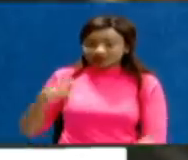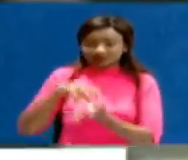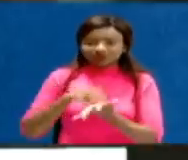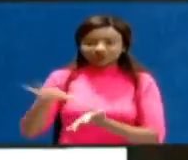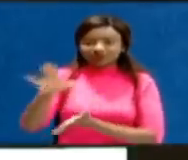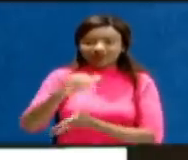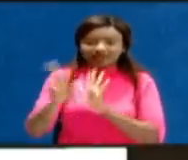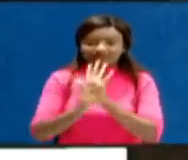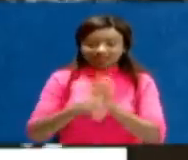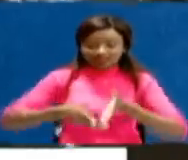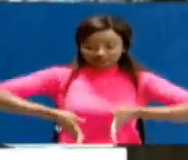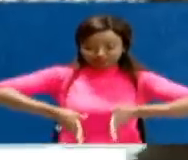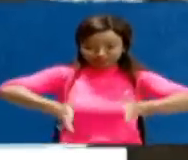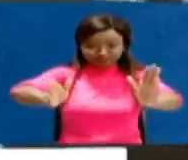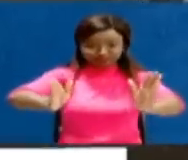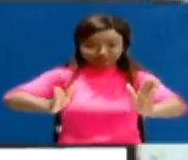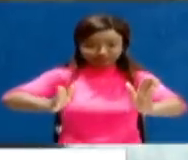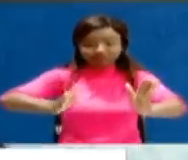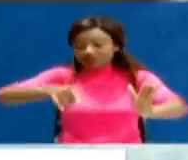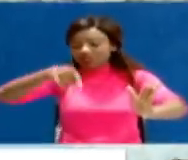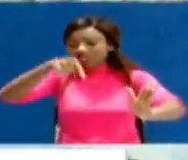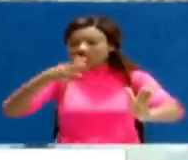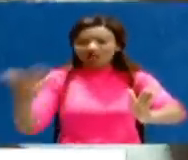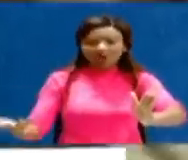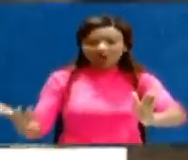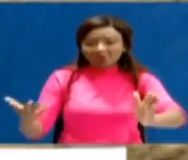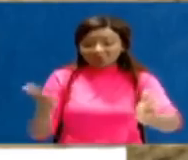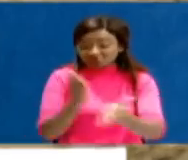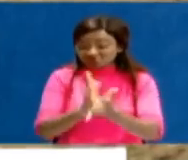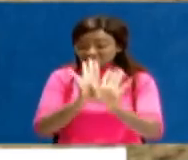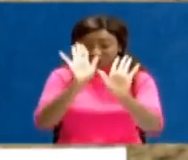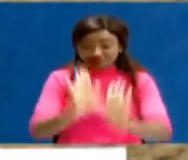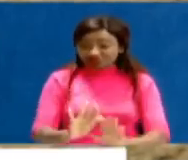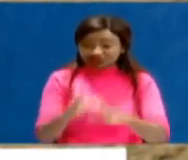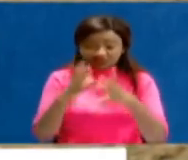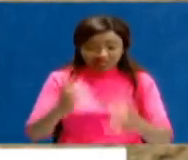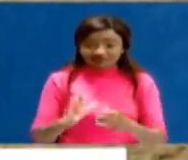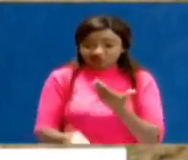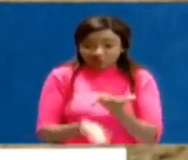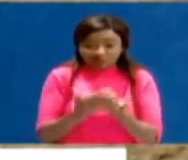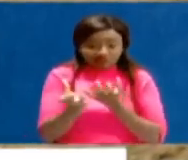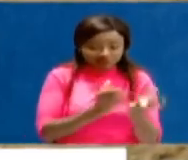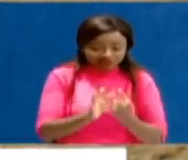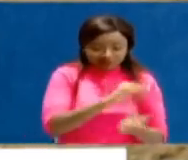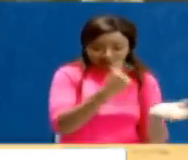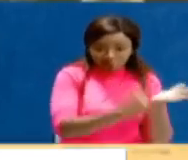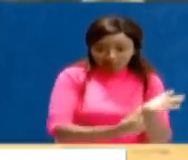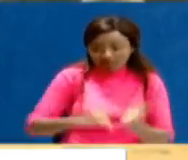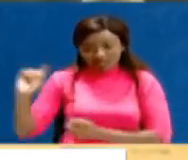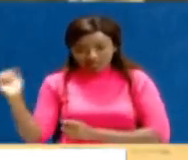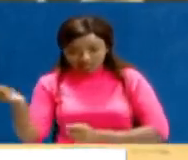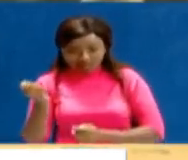katikati ya mji wa Kitale. Licha ya barabara hii kuwa na umuhimu mkubwa katika sekta ya uchukuzi kati ya taifa la Kenya na